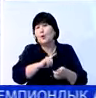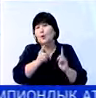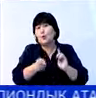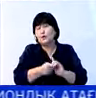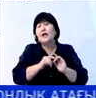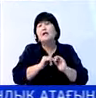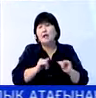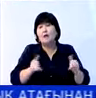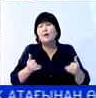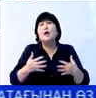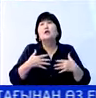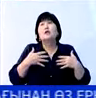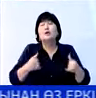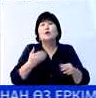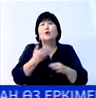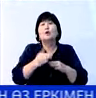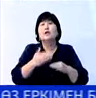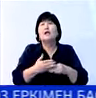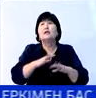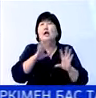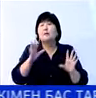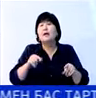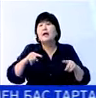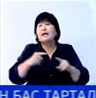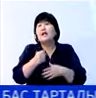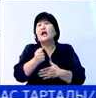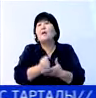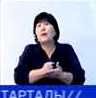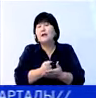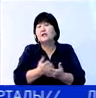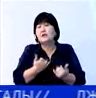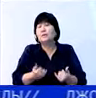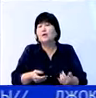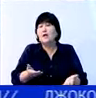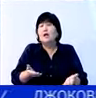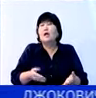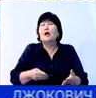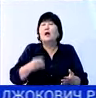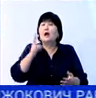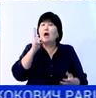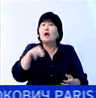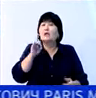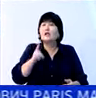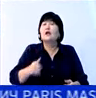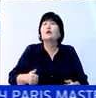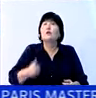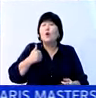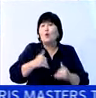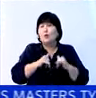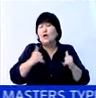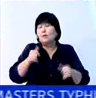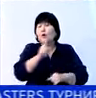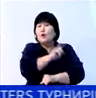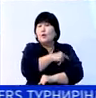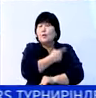даму жағынан. Денсаулық саласының материалдық техникасы базы өсті, кадрлер өсті. Турнирде медицина қызметкерлері мен